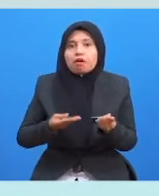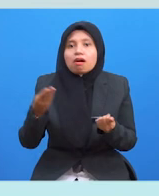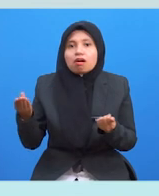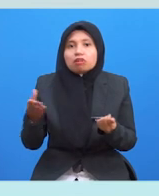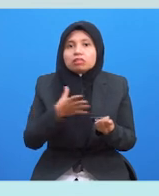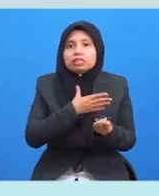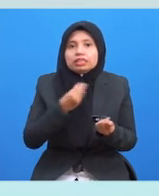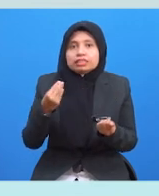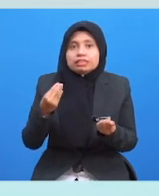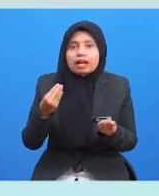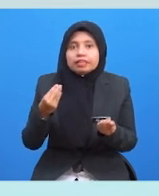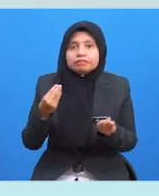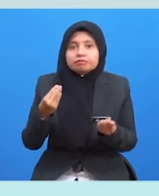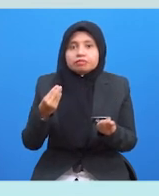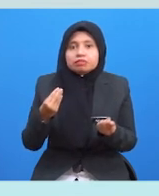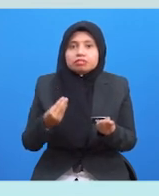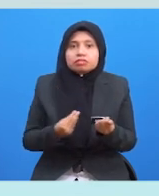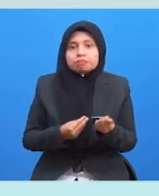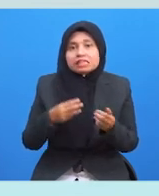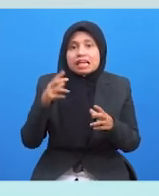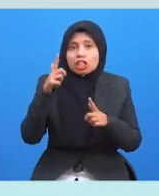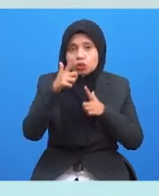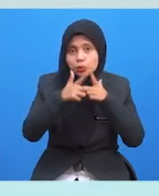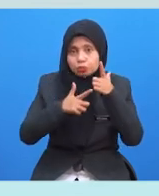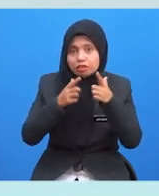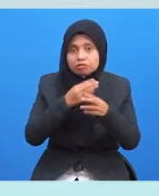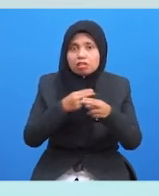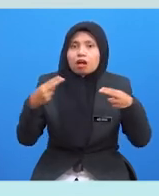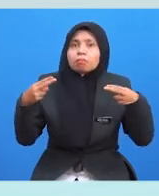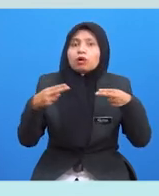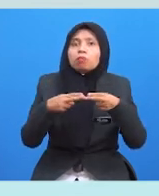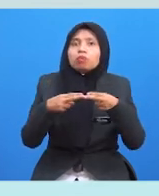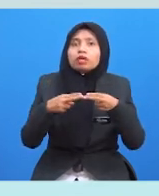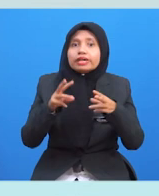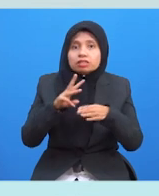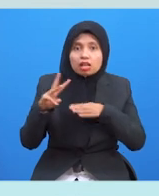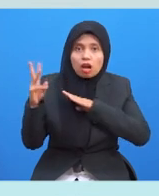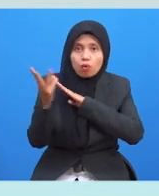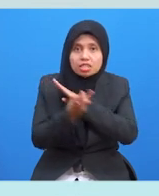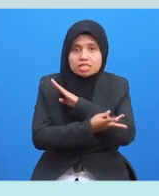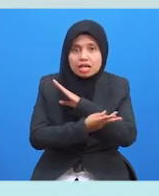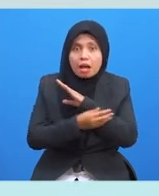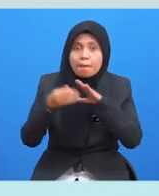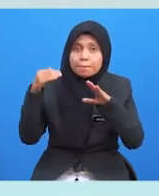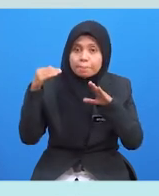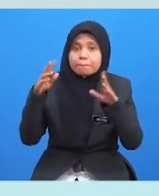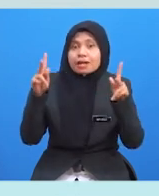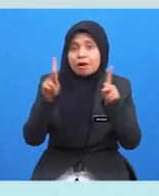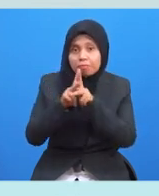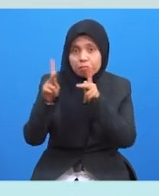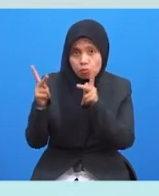menggalakkan pelancongan serta menghubungkan kawasan pedalaman